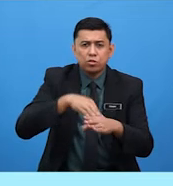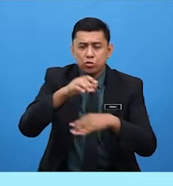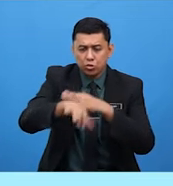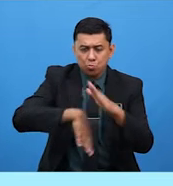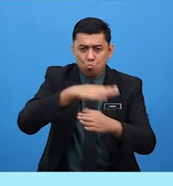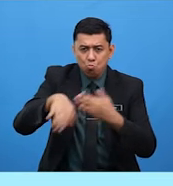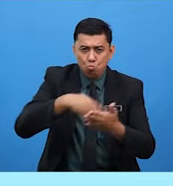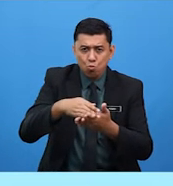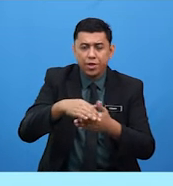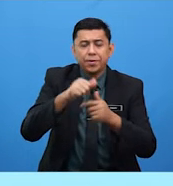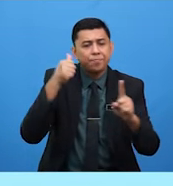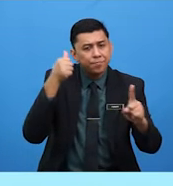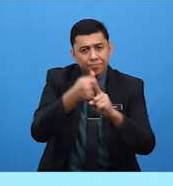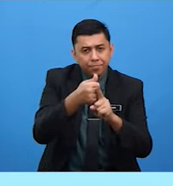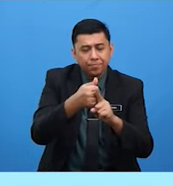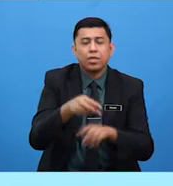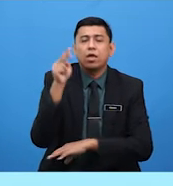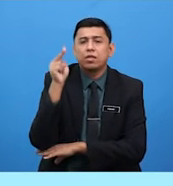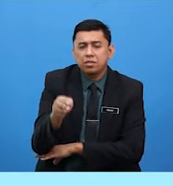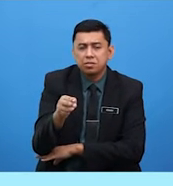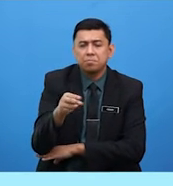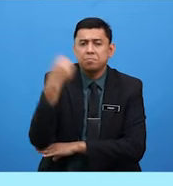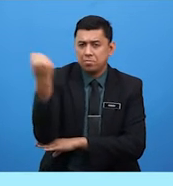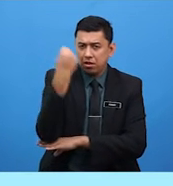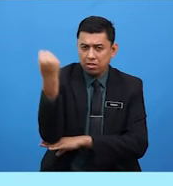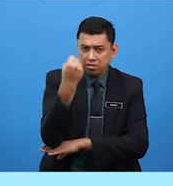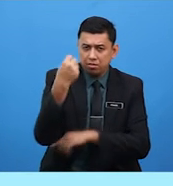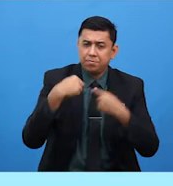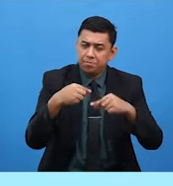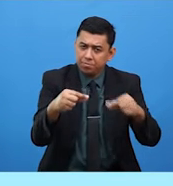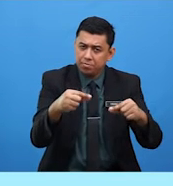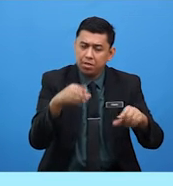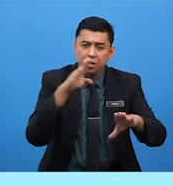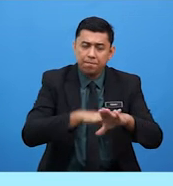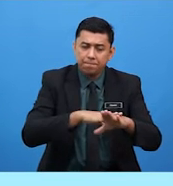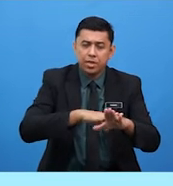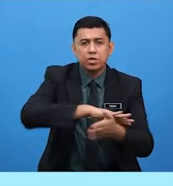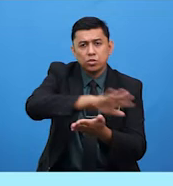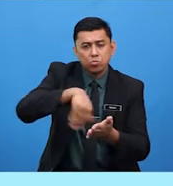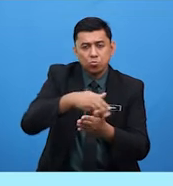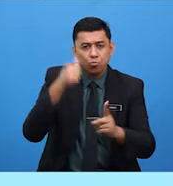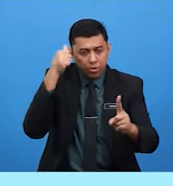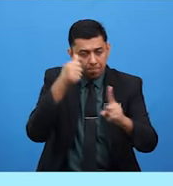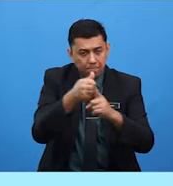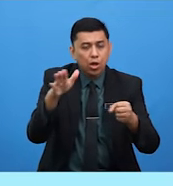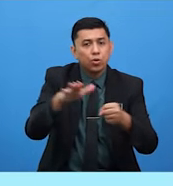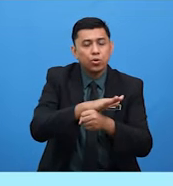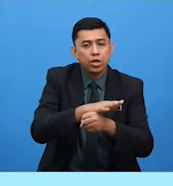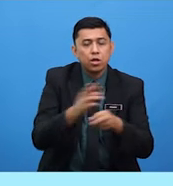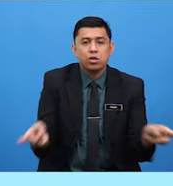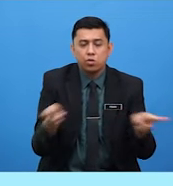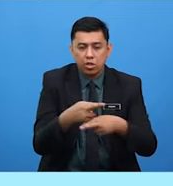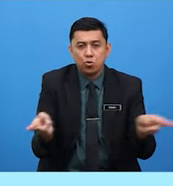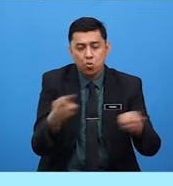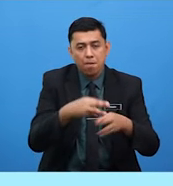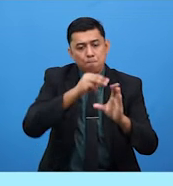Zarah-zarah kumpulan dua sulfat yang halus dan diskrit sentiasa bergerak pada semua arah untuk memenuhi luang-luang